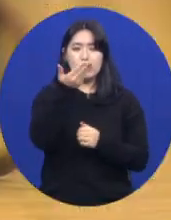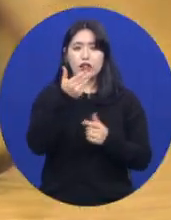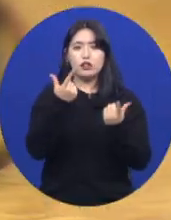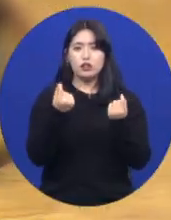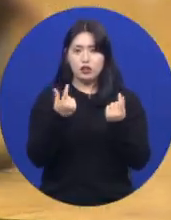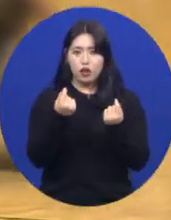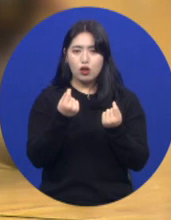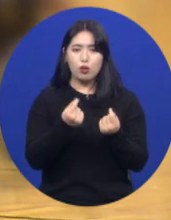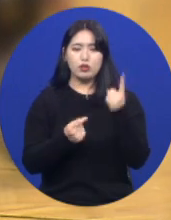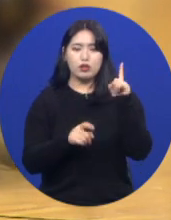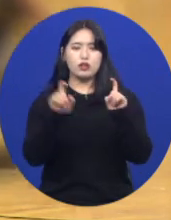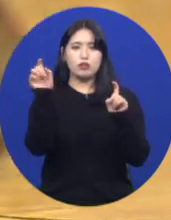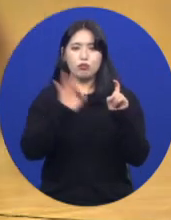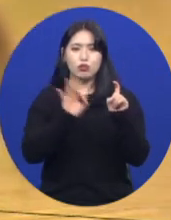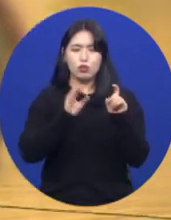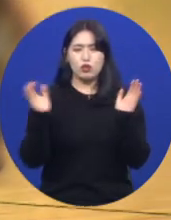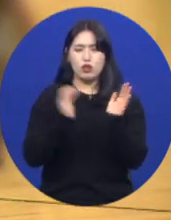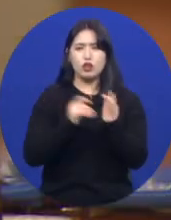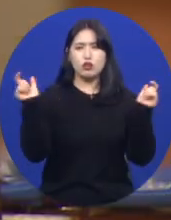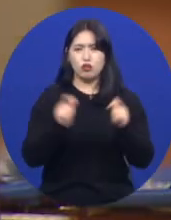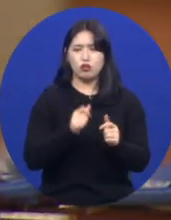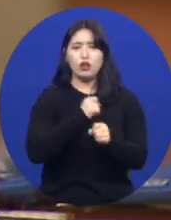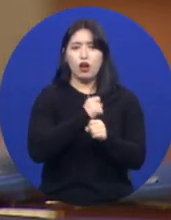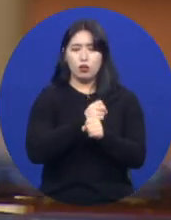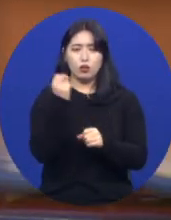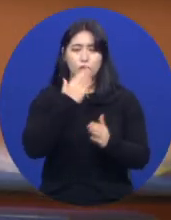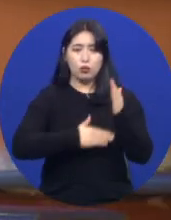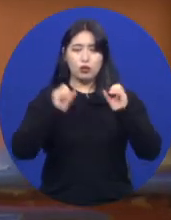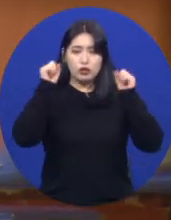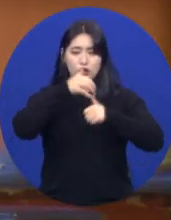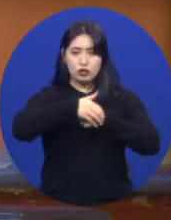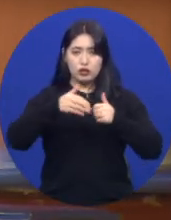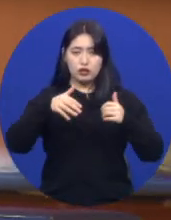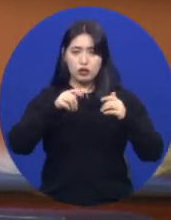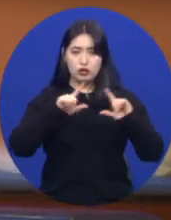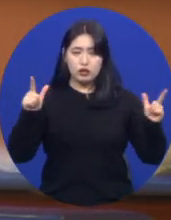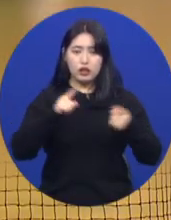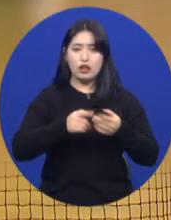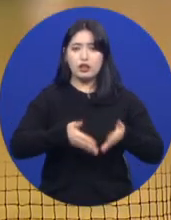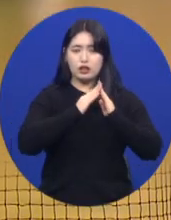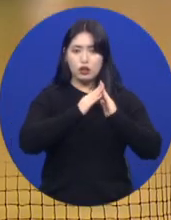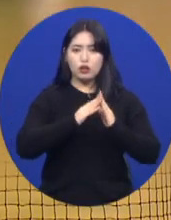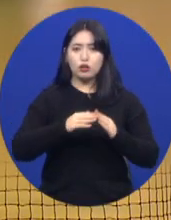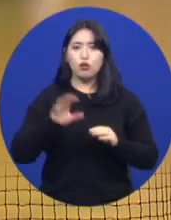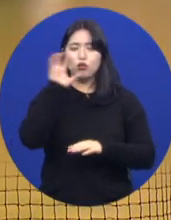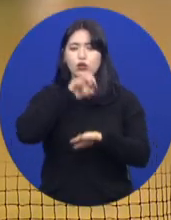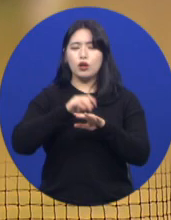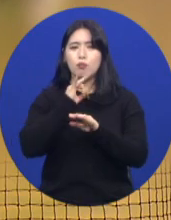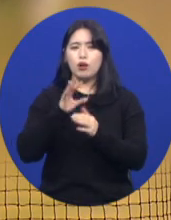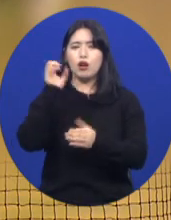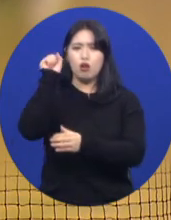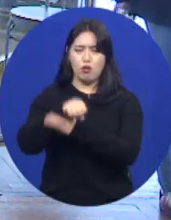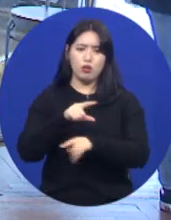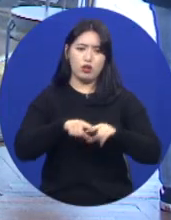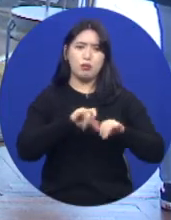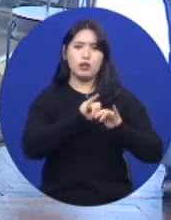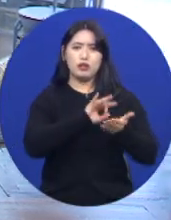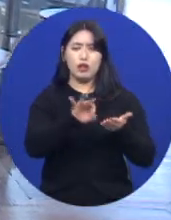의 10% 까지 낮추고 공공체육시설 도 훈련 등만 허용해 일반인 사용을 금지합니다